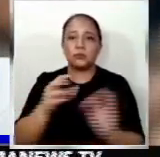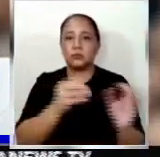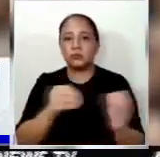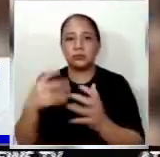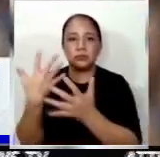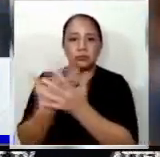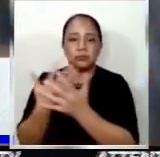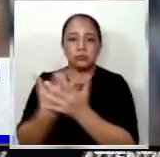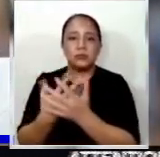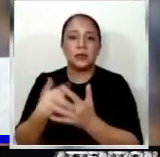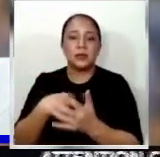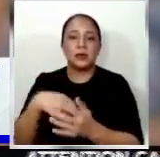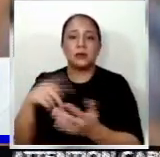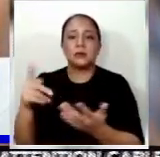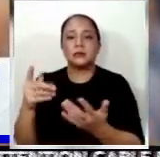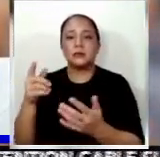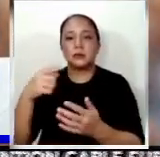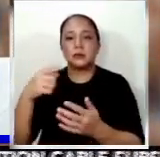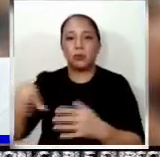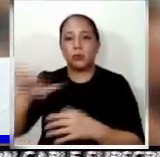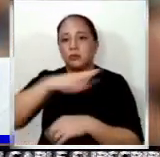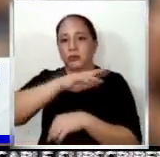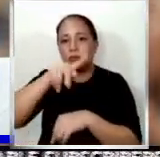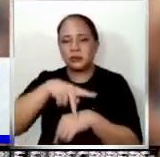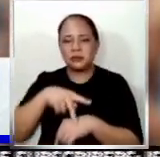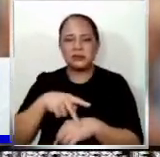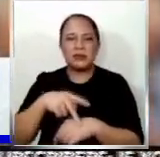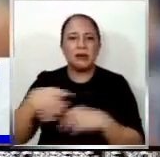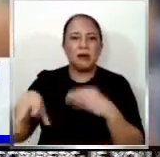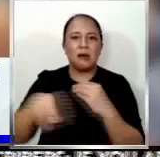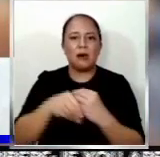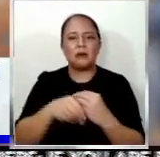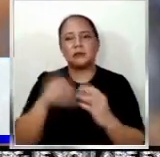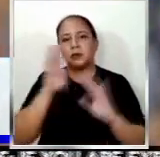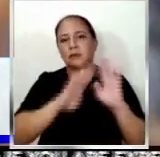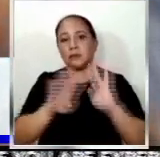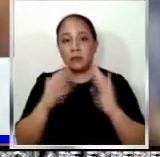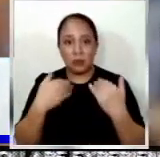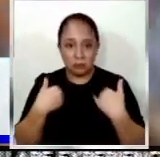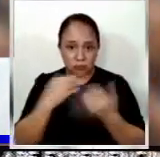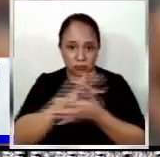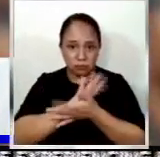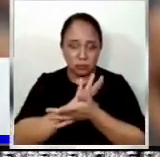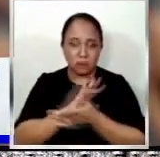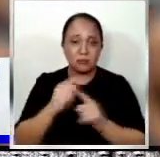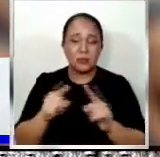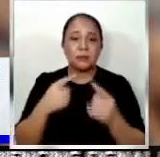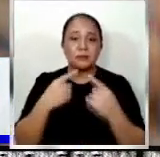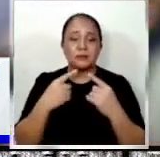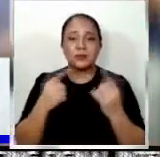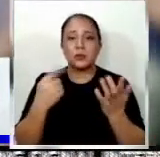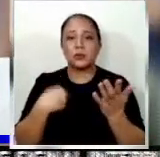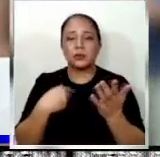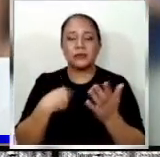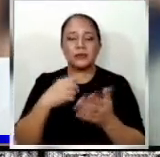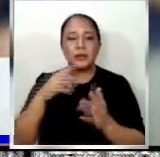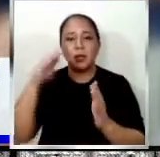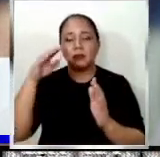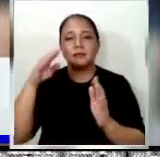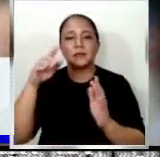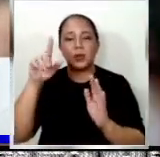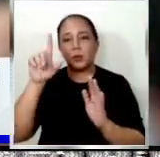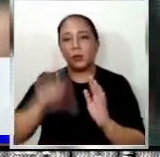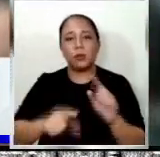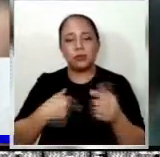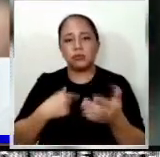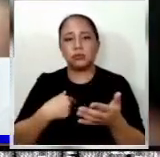farm sa buong bansa. Dagdag na problema pa raw na may pandemya ngayon. Buti na lang daw at mababa ang bilang ng COVID sa Bilibid at maayos naman ang